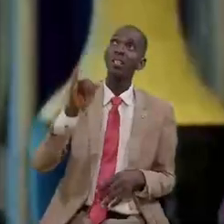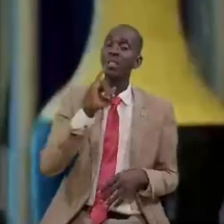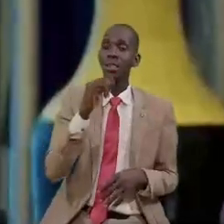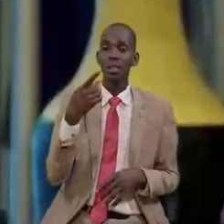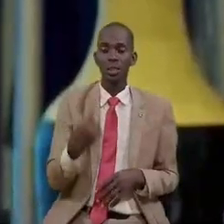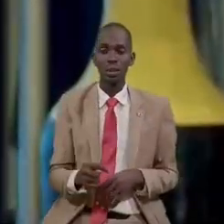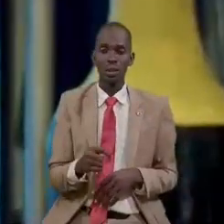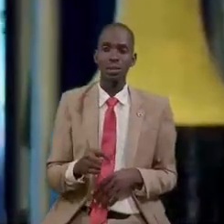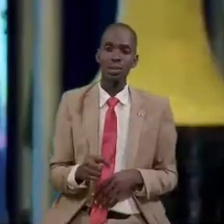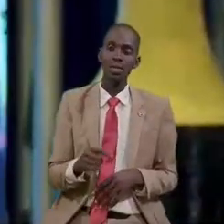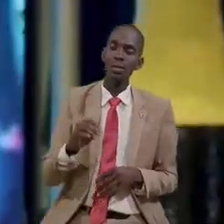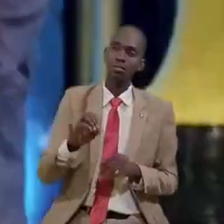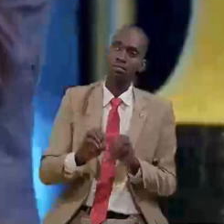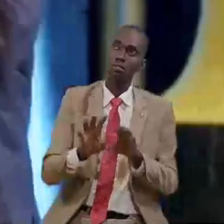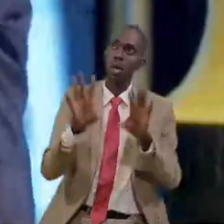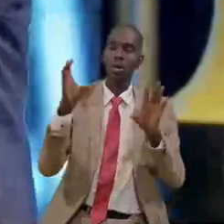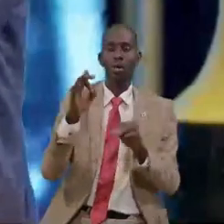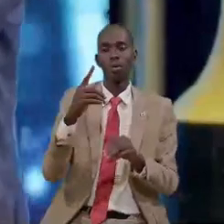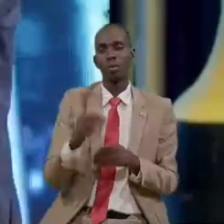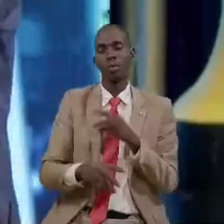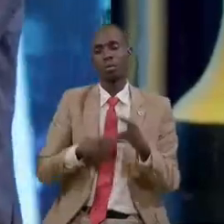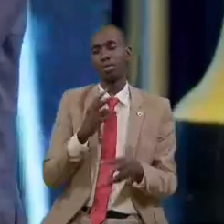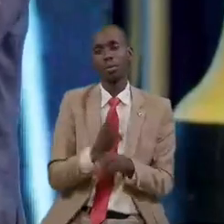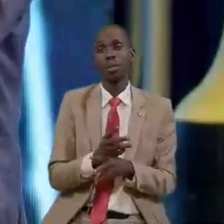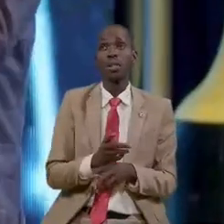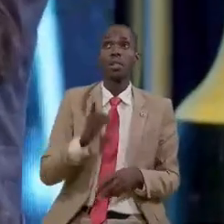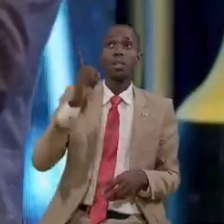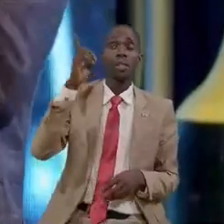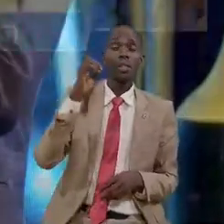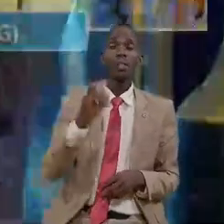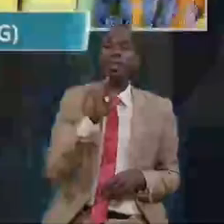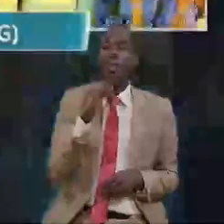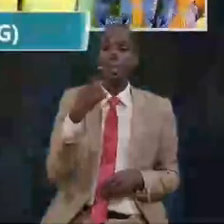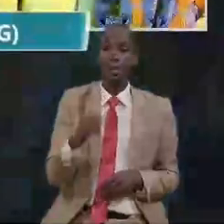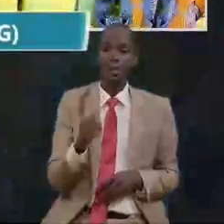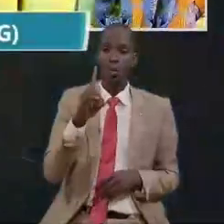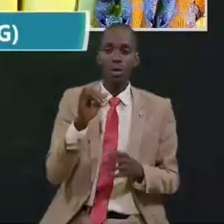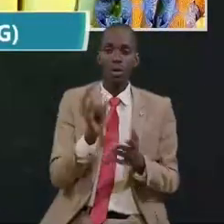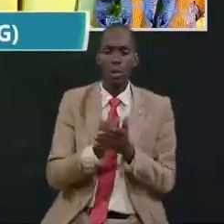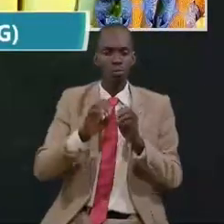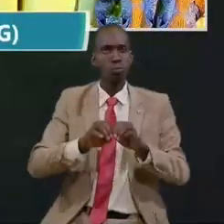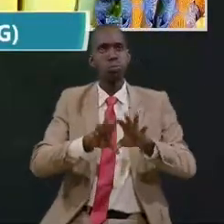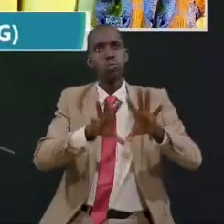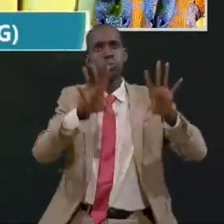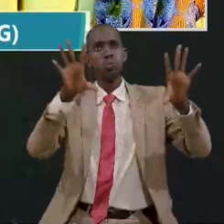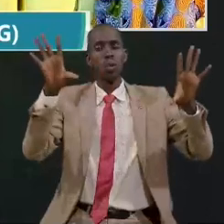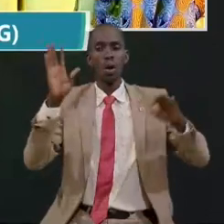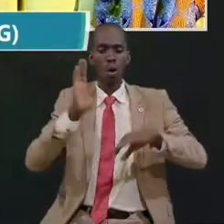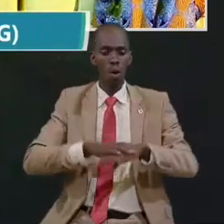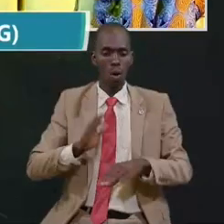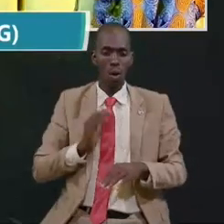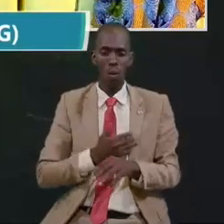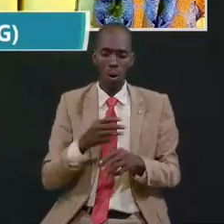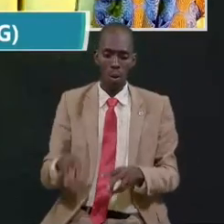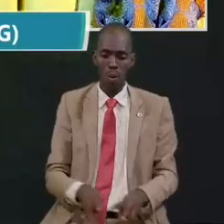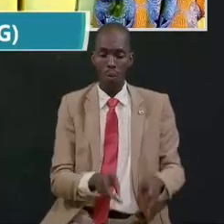lampe, la lumière du monde. C'est la lumière, la lampe qui brille sur notre chemin. Et